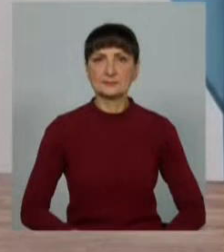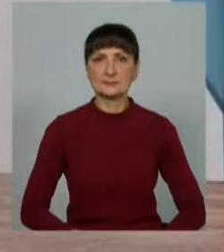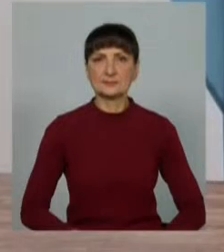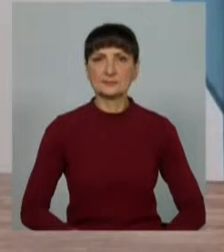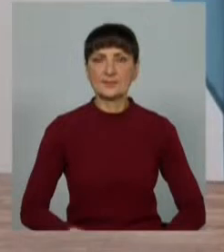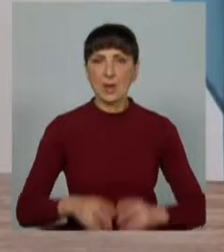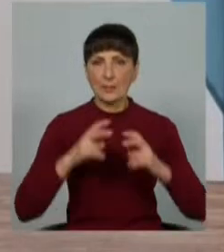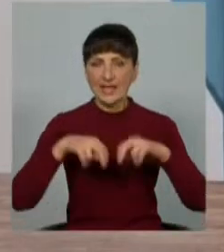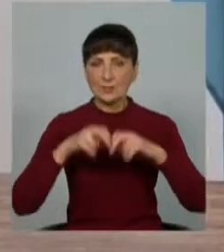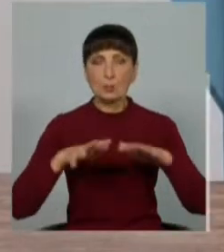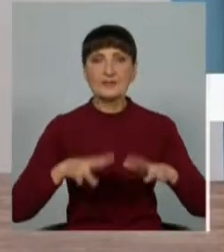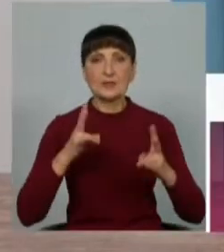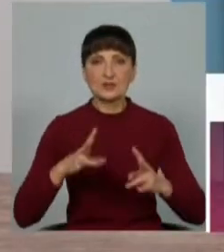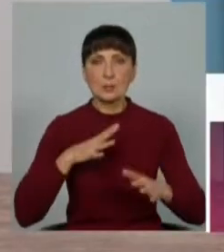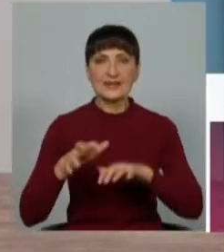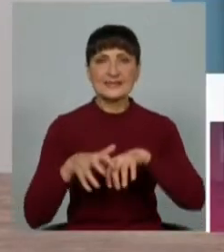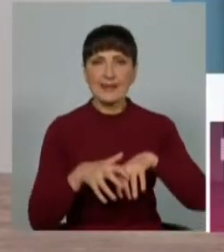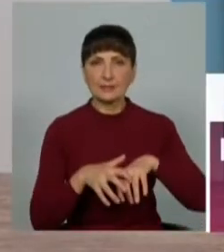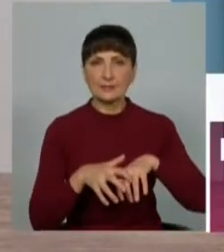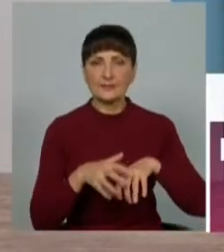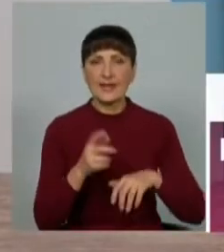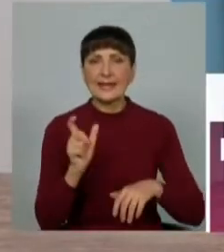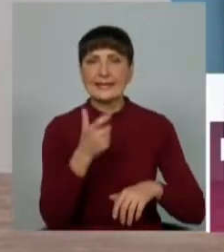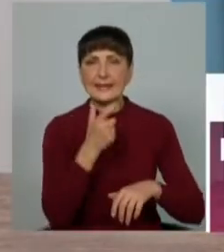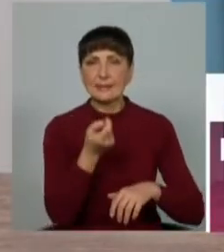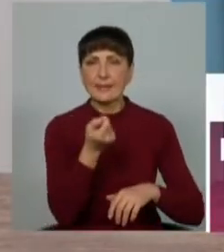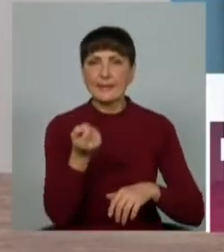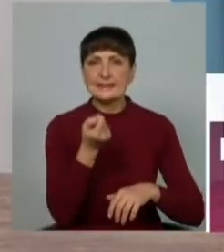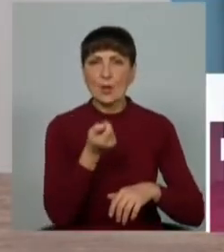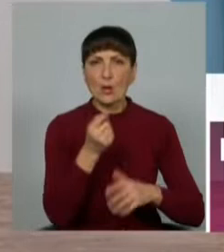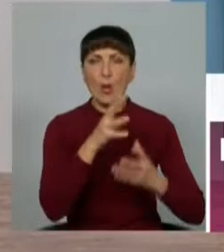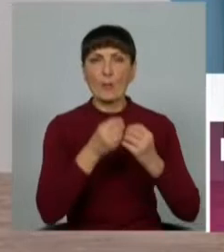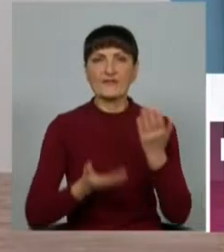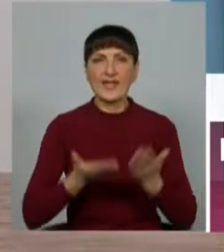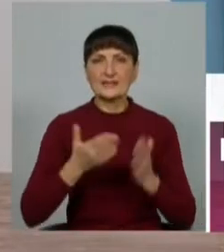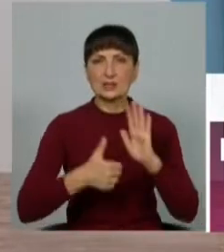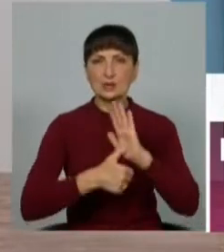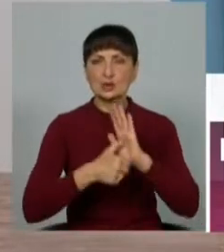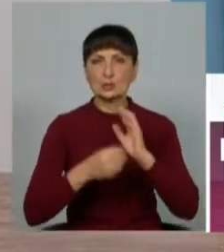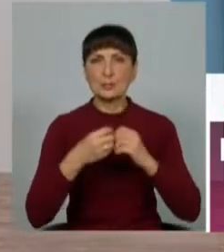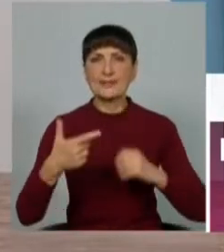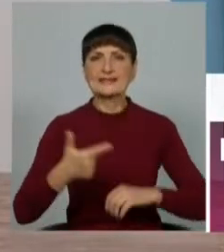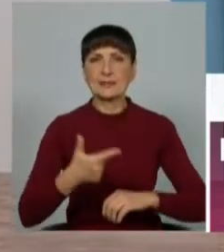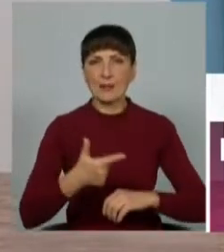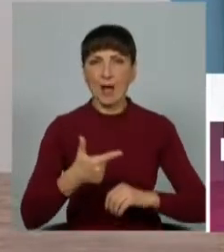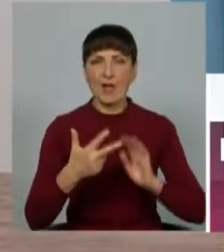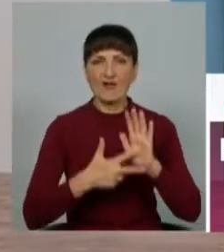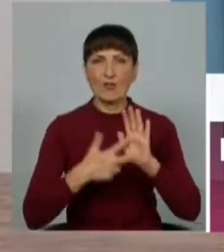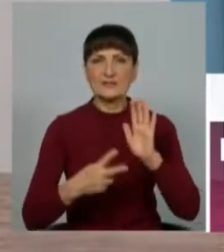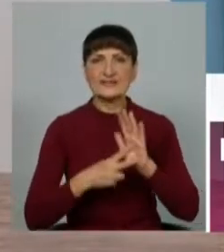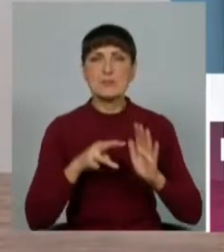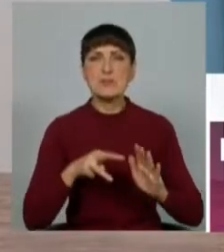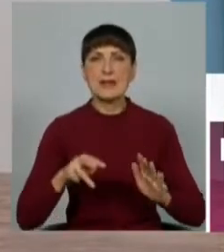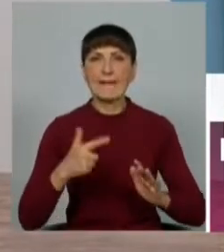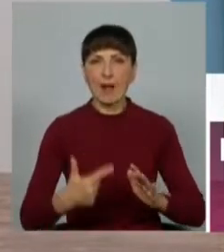При осмотре места происшествия были изъяты кристаллообразные вещества общей массой 615 грамм 87